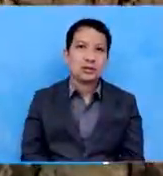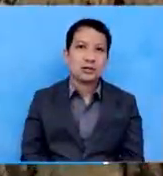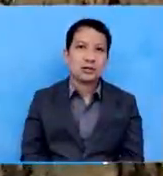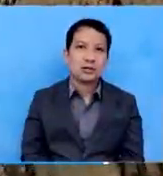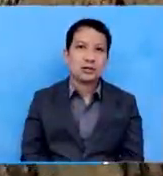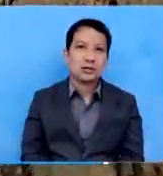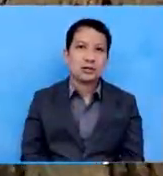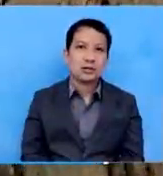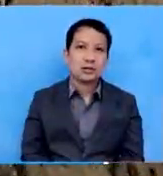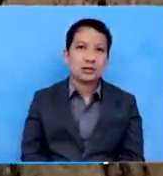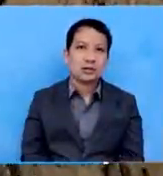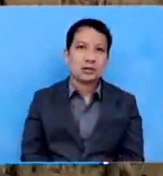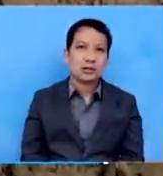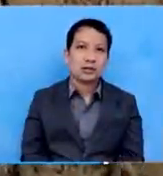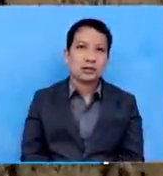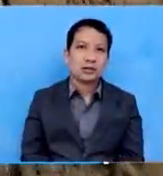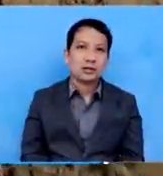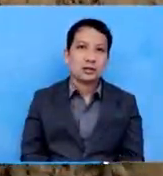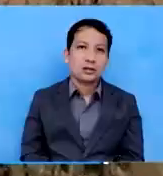Pwede pa to.